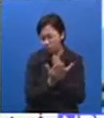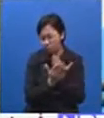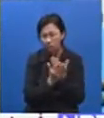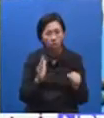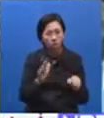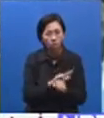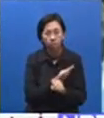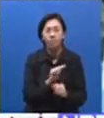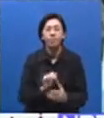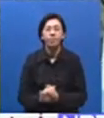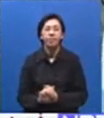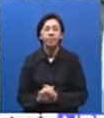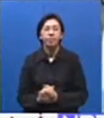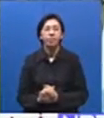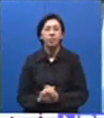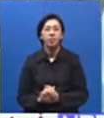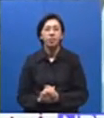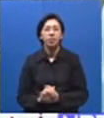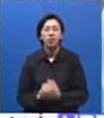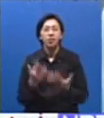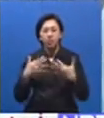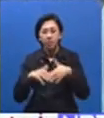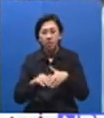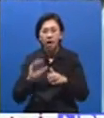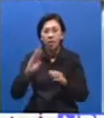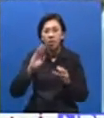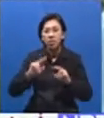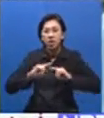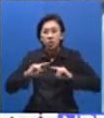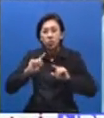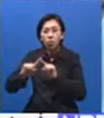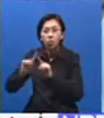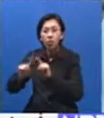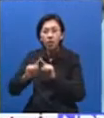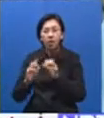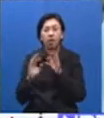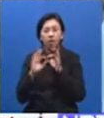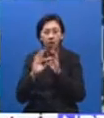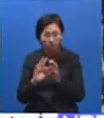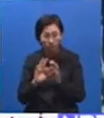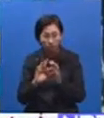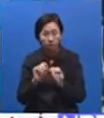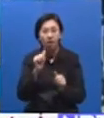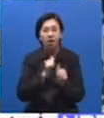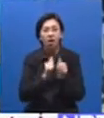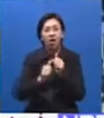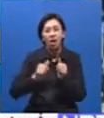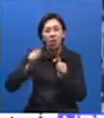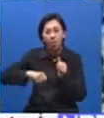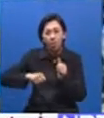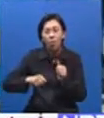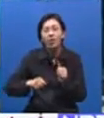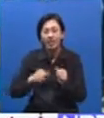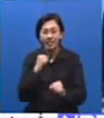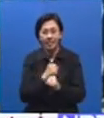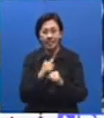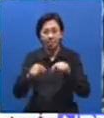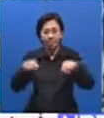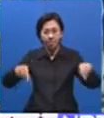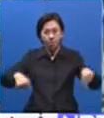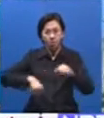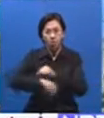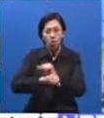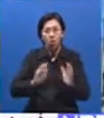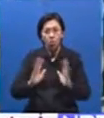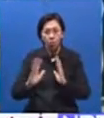ขึ้นขณะที่การประสานเข้าให้ข้อมูลของบริษัทเอกชนที่เกี่ยวข้องกับการประมูลโครงการสร้างสนามฟุตซอลล่าสุดมี 2